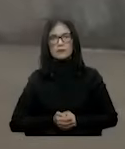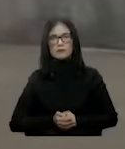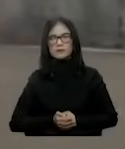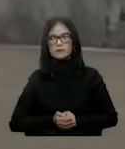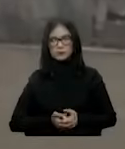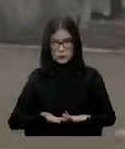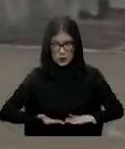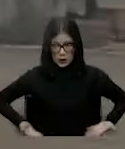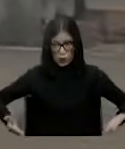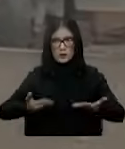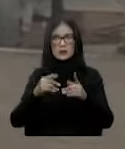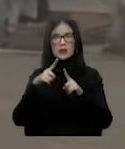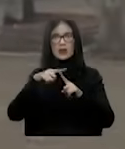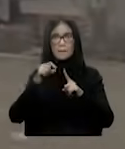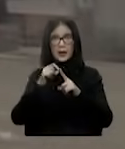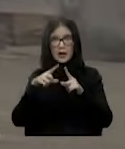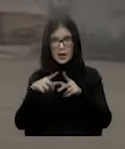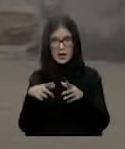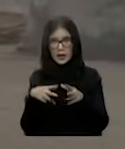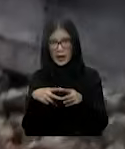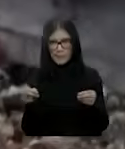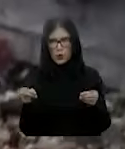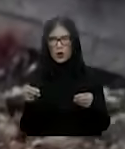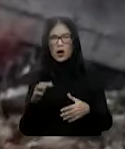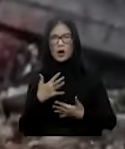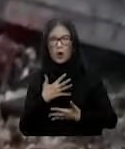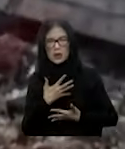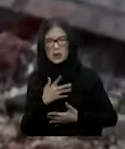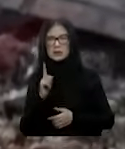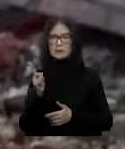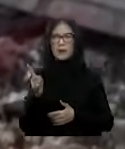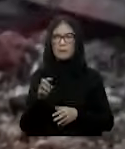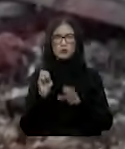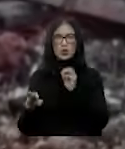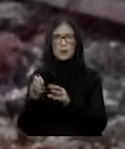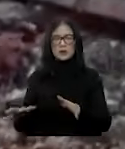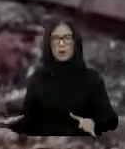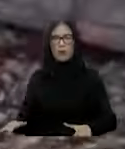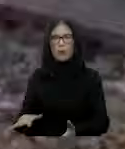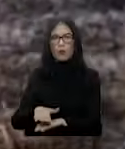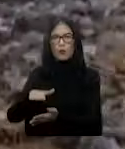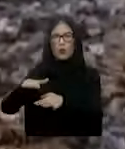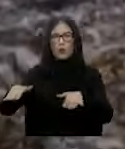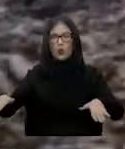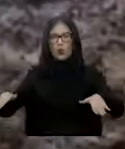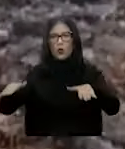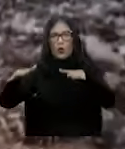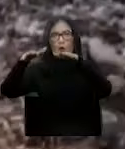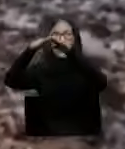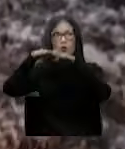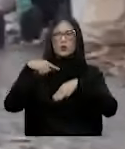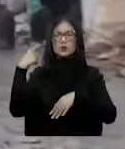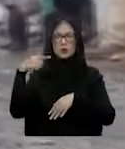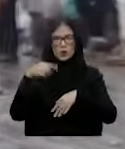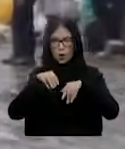Kondisi TPA Cipayung di Depok, Jawa Barat makin mengkhawatirkan. Sampah semakin menggunung melebihi kapasitas dan sering memicu